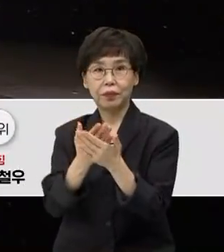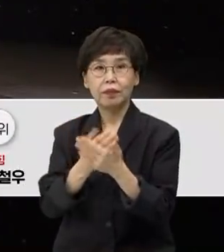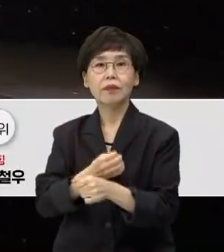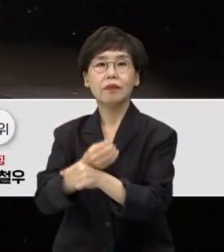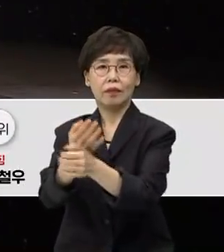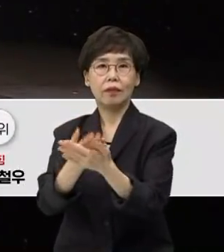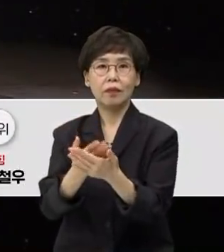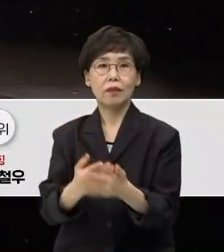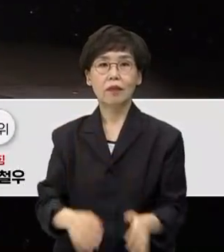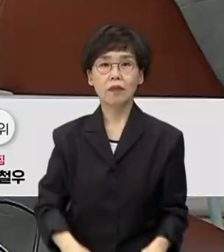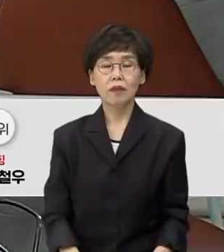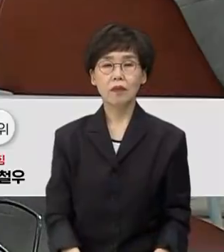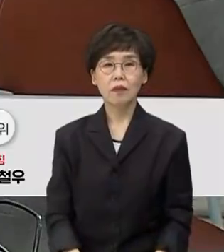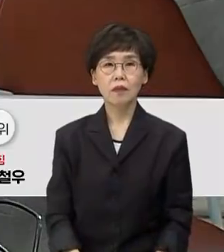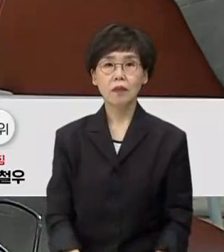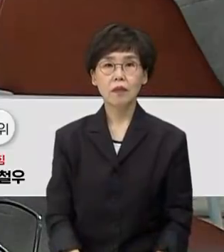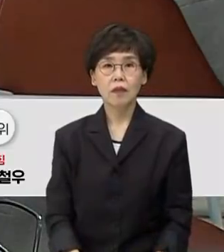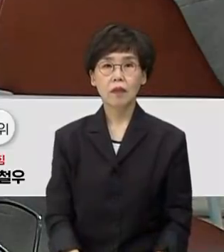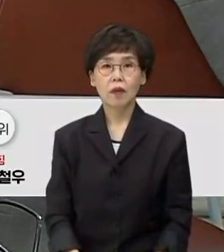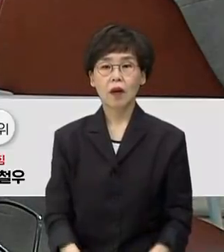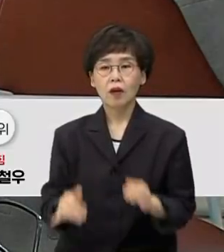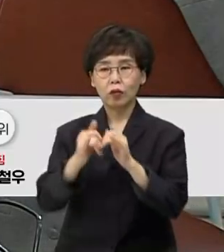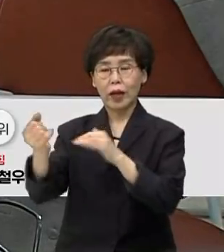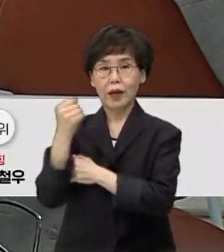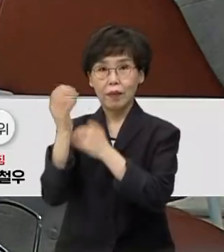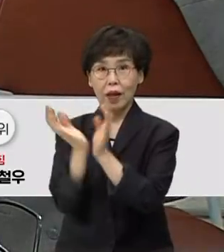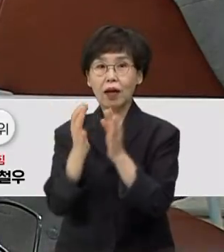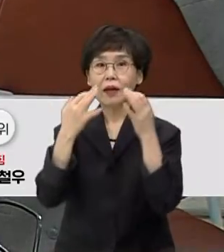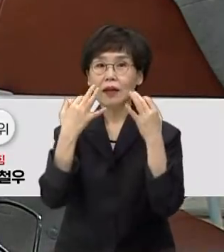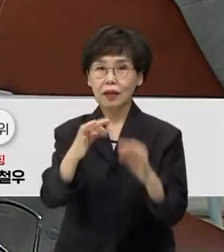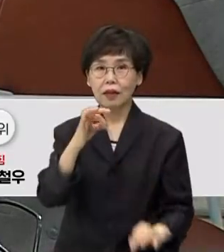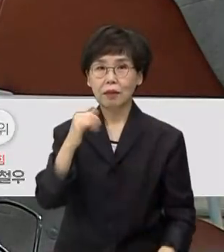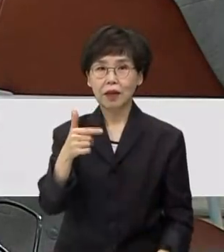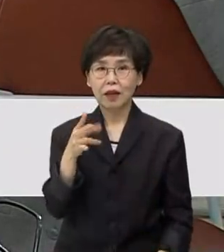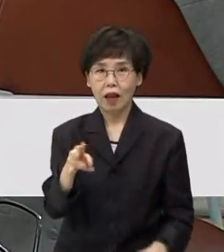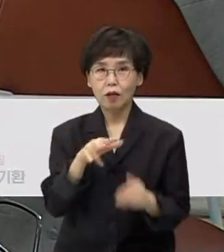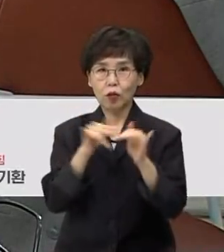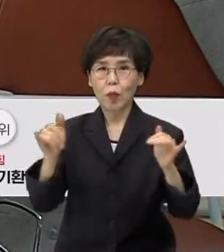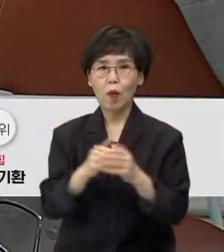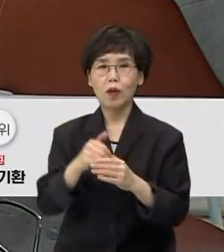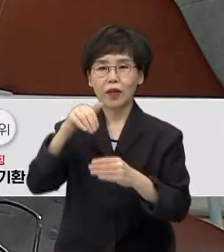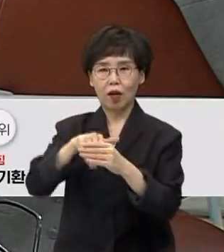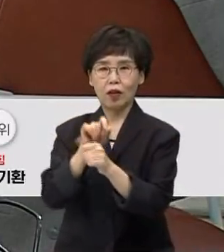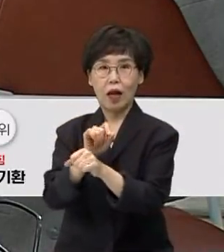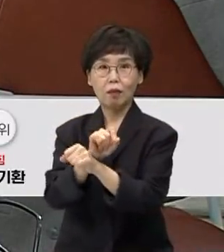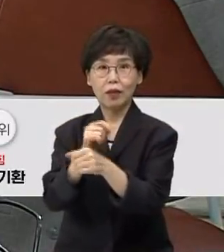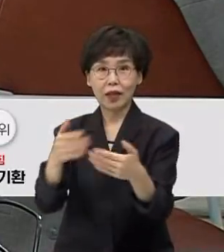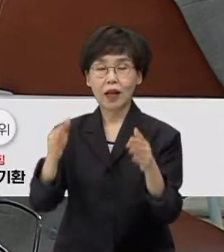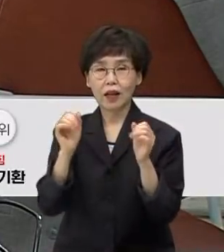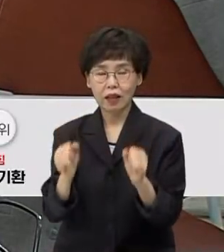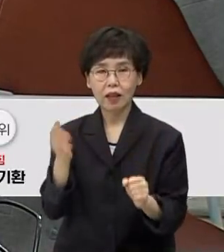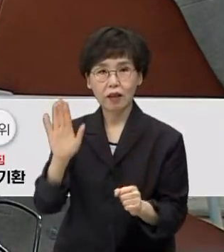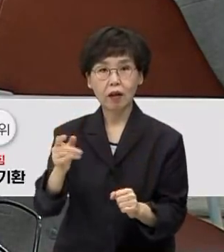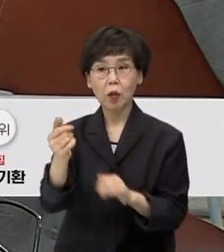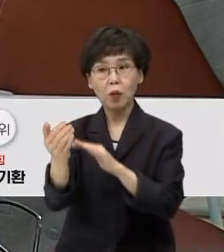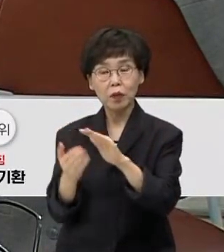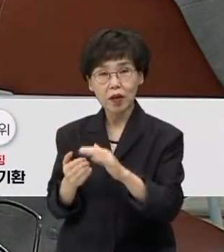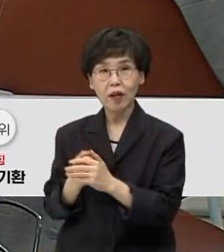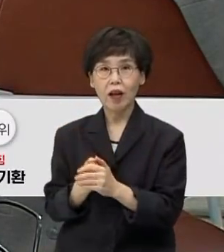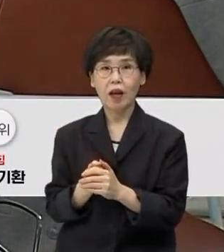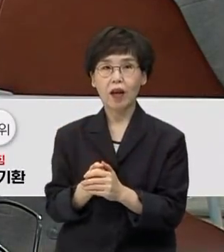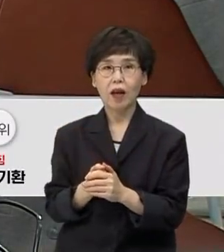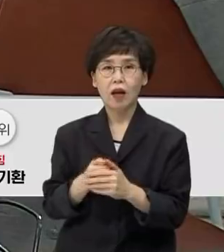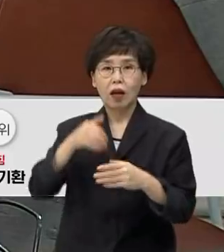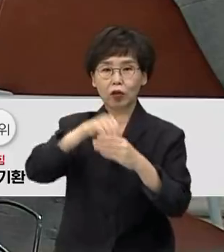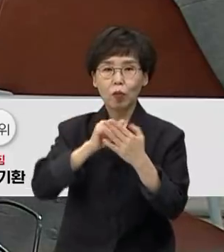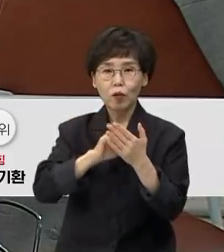전해주시죠. 네, 국민의힘 김은혜 경기지사 후보 캠프에 나와 있습니다. 조금 전 SBS 등 지상파 3사